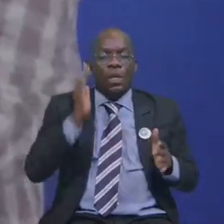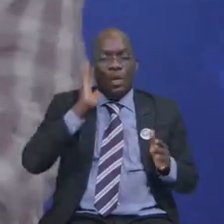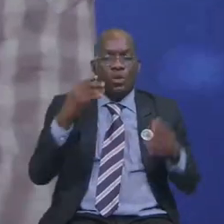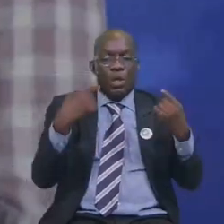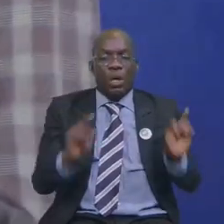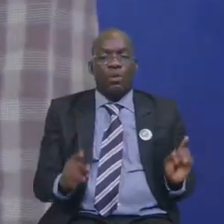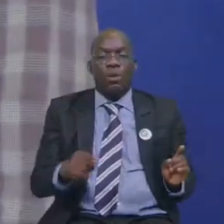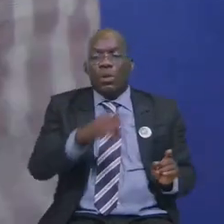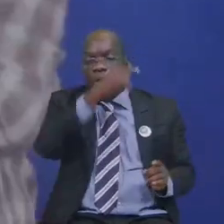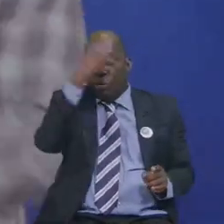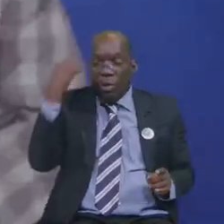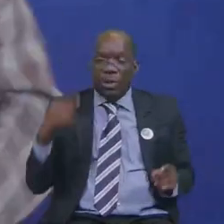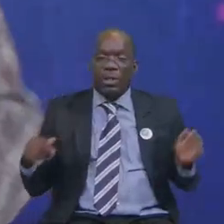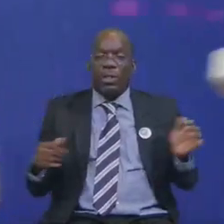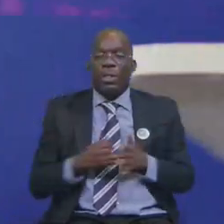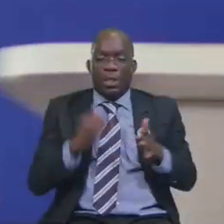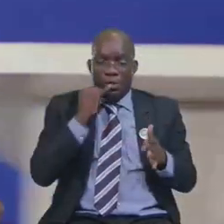parce que c'est une loi